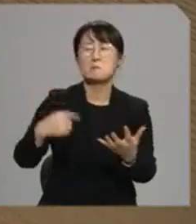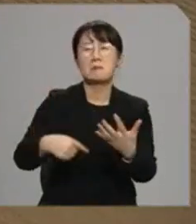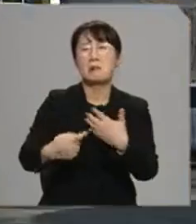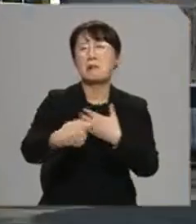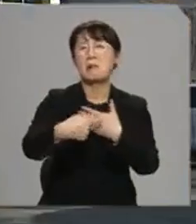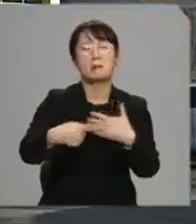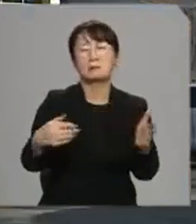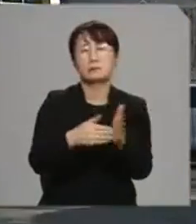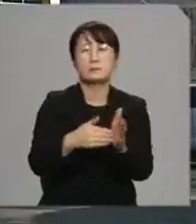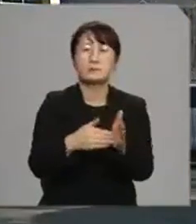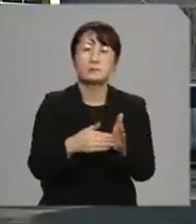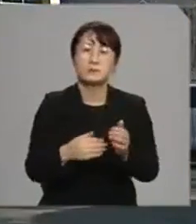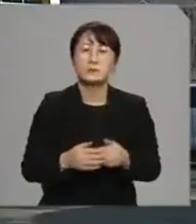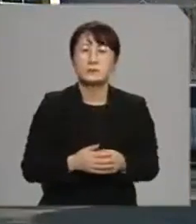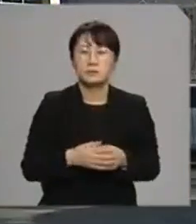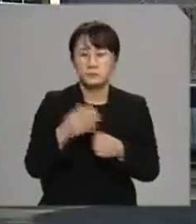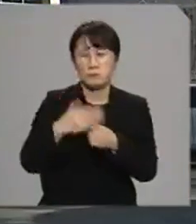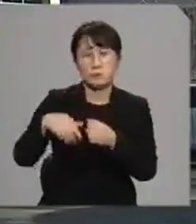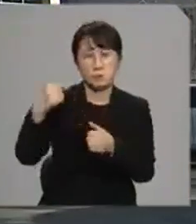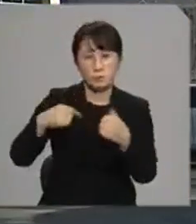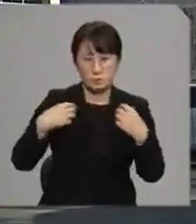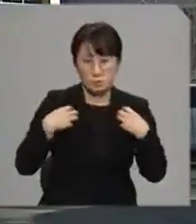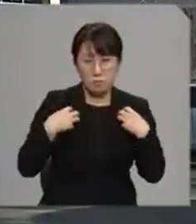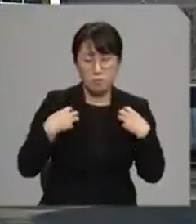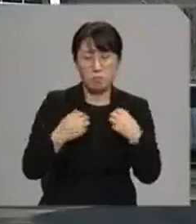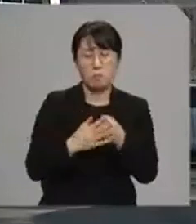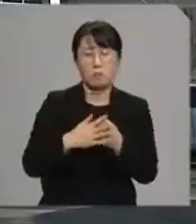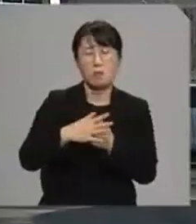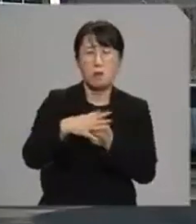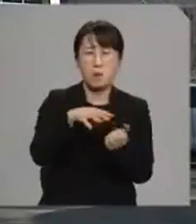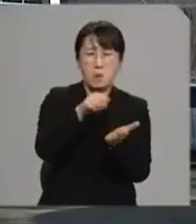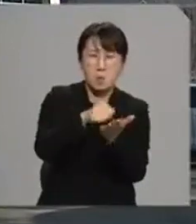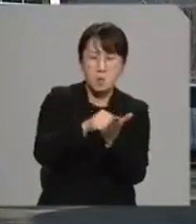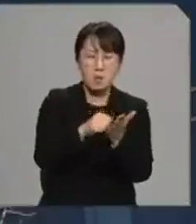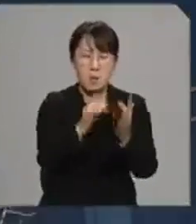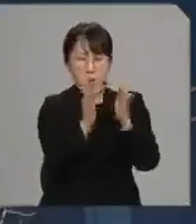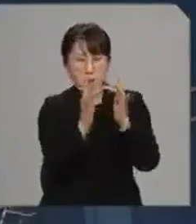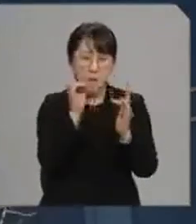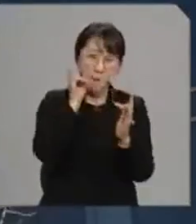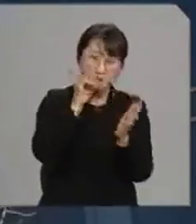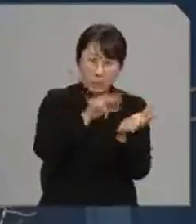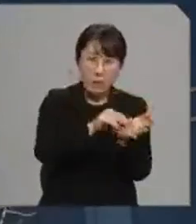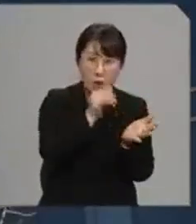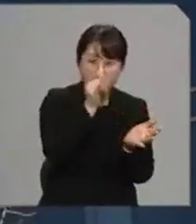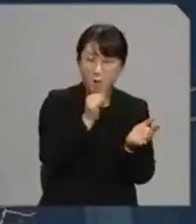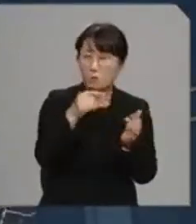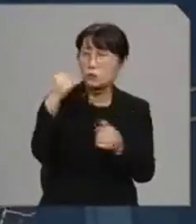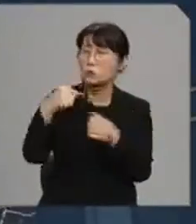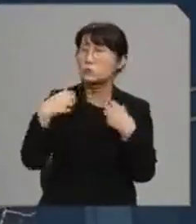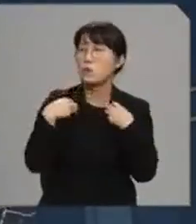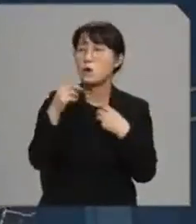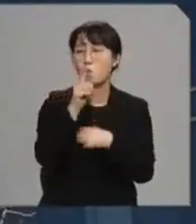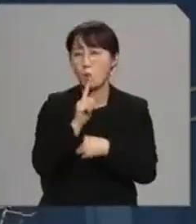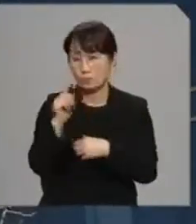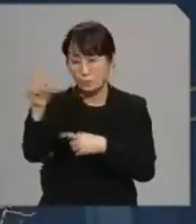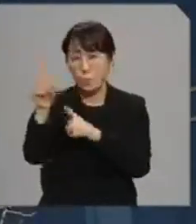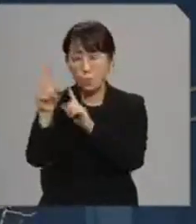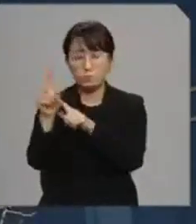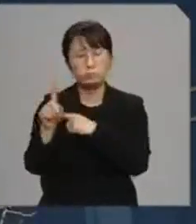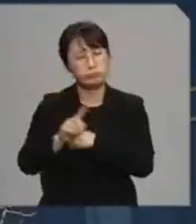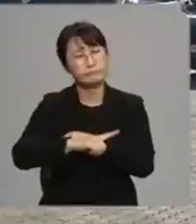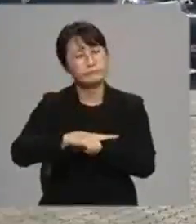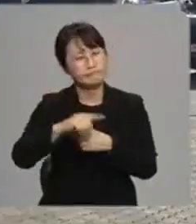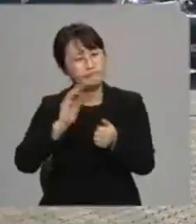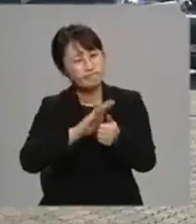대구시 교육청도 도박문제가 발생하면 교육청에 보고하고 위기 개입을 하도록 매뉴얼도